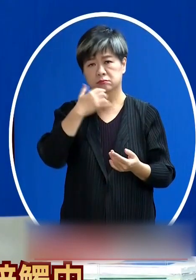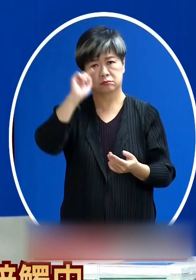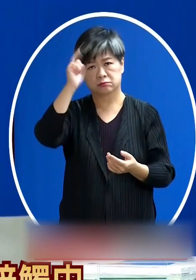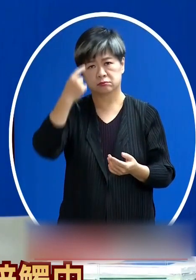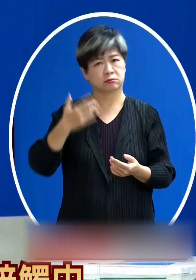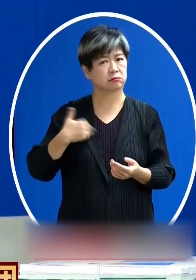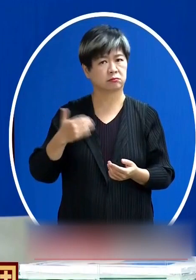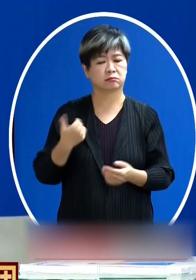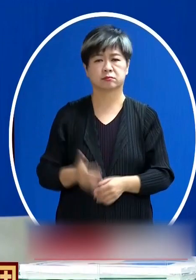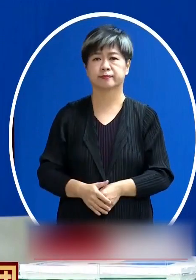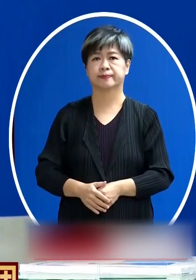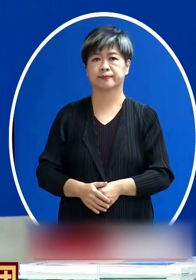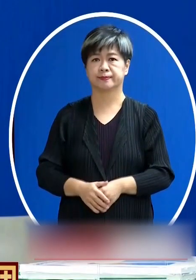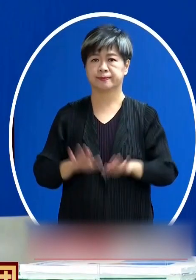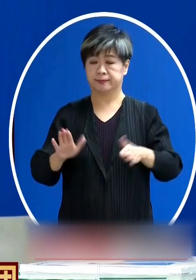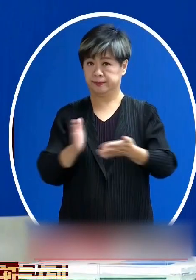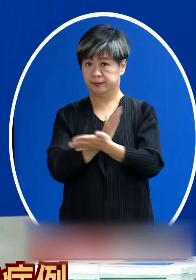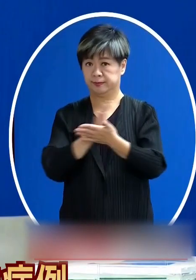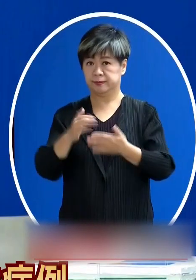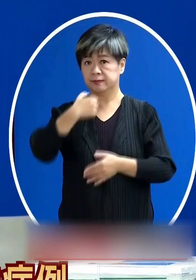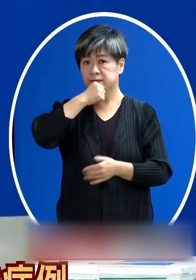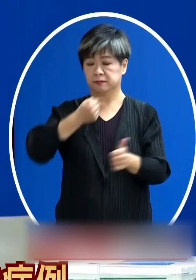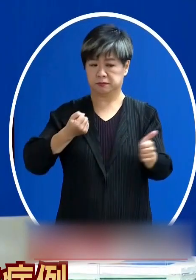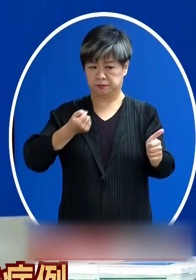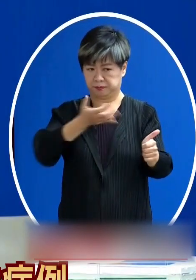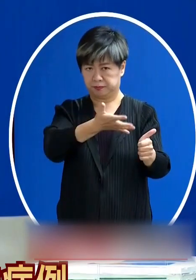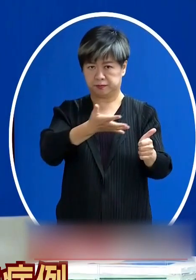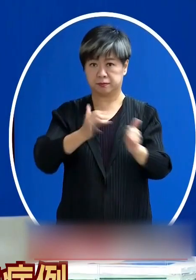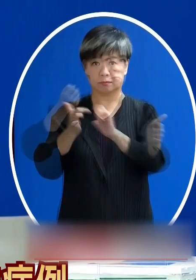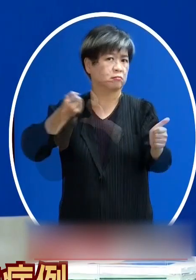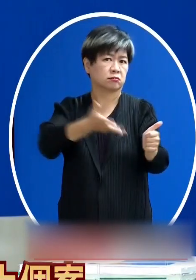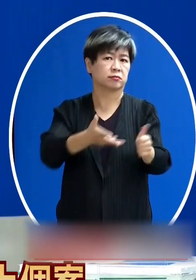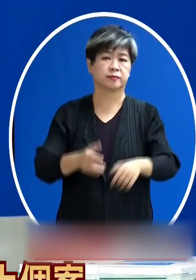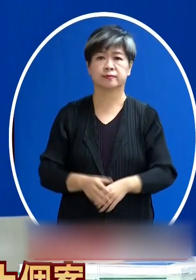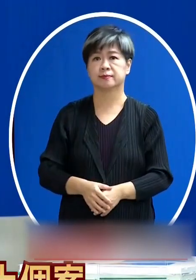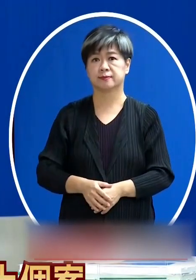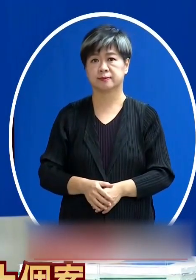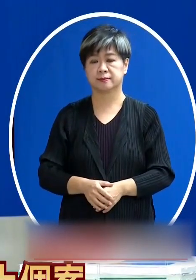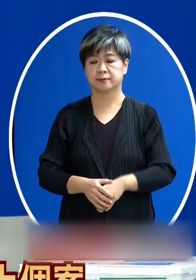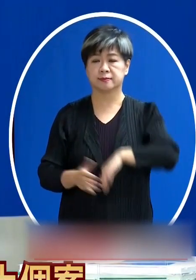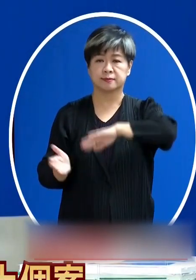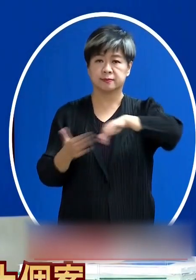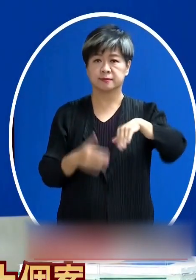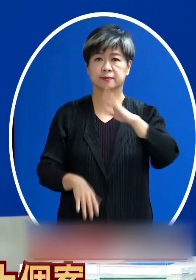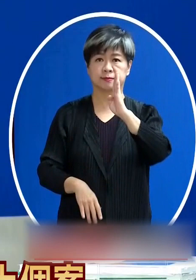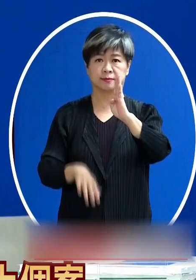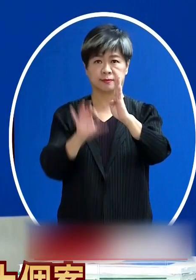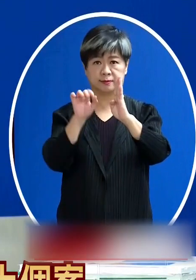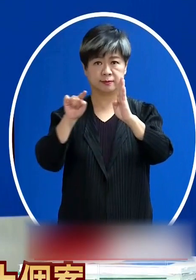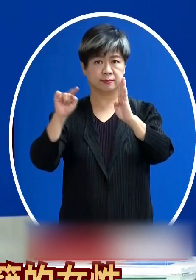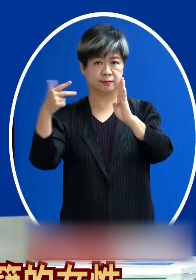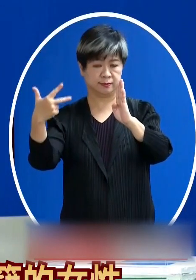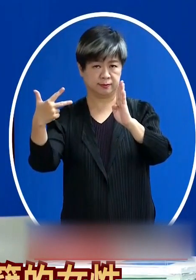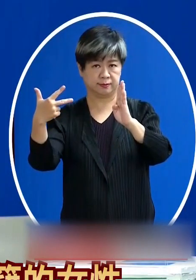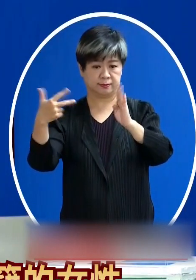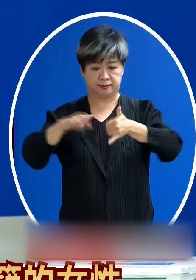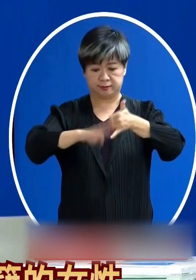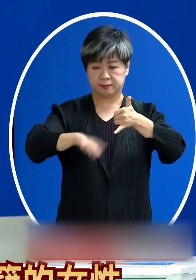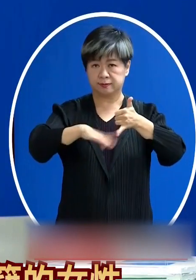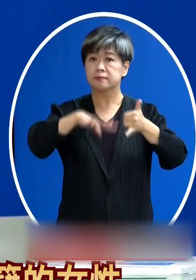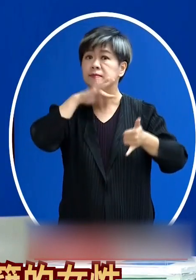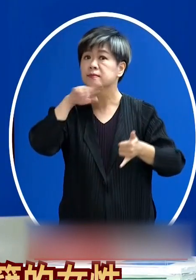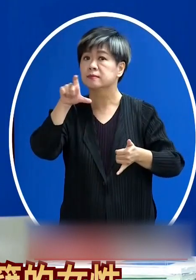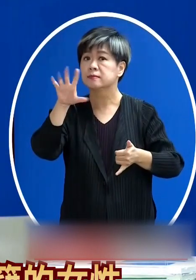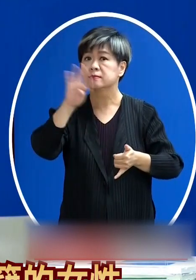的接触史，目前判定是一个本土的社区感染的病例。另外这个 BF.7 的本土个案则是南部60